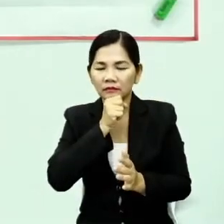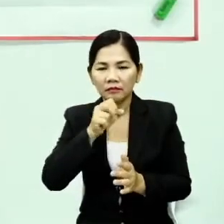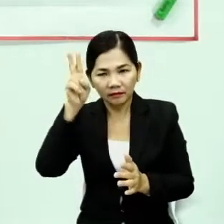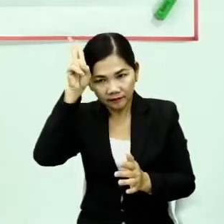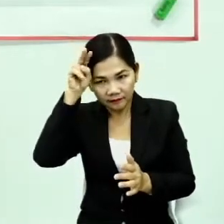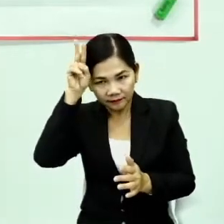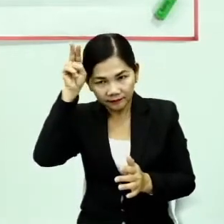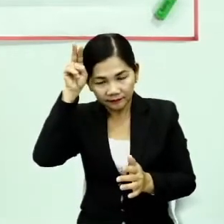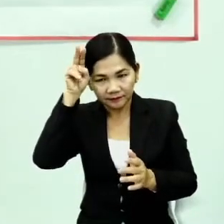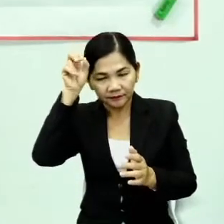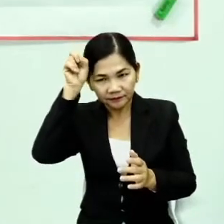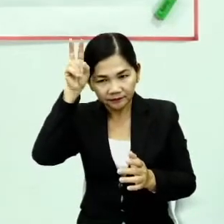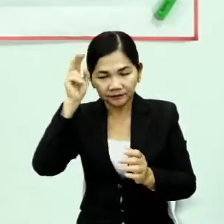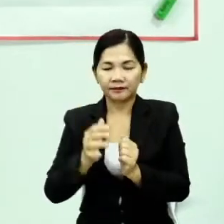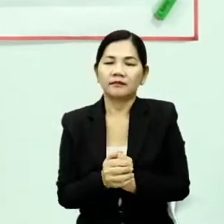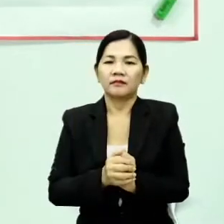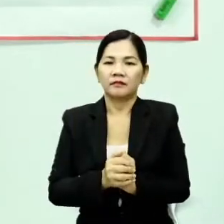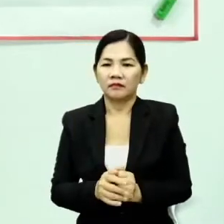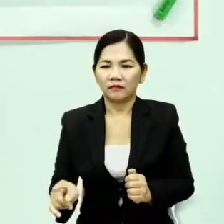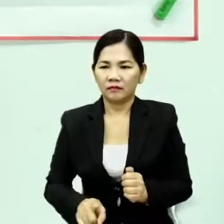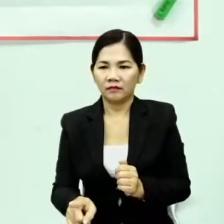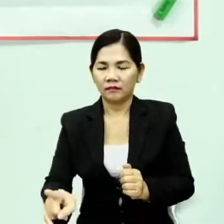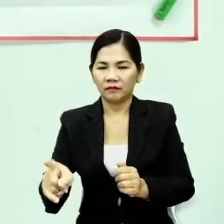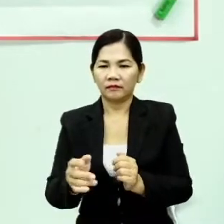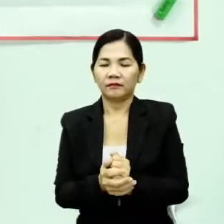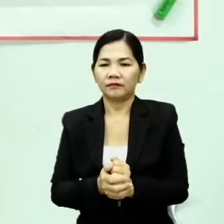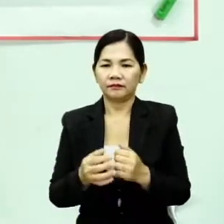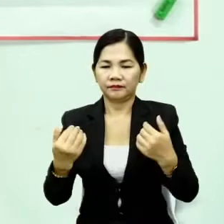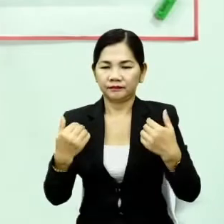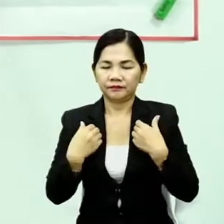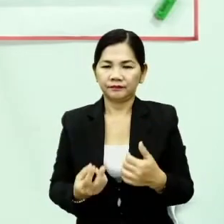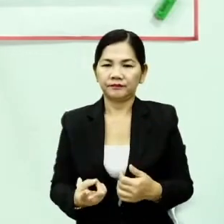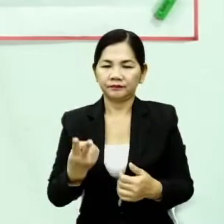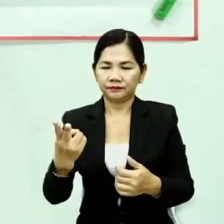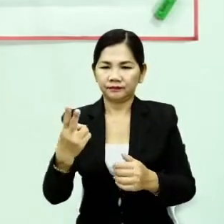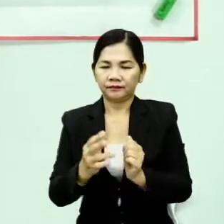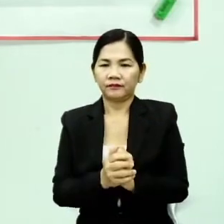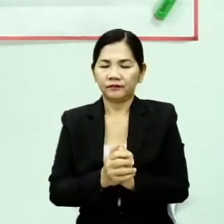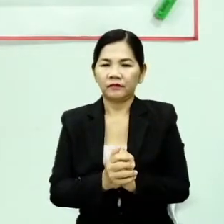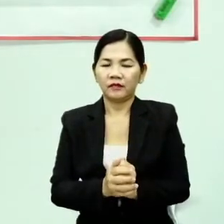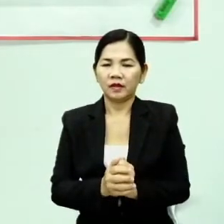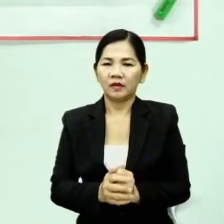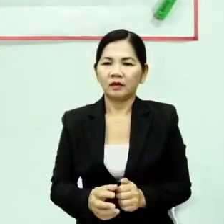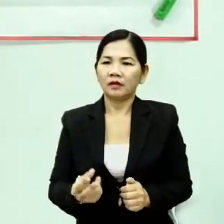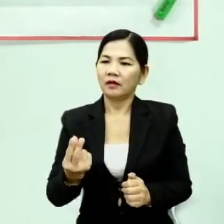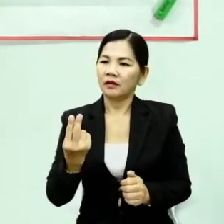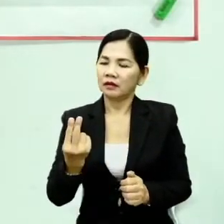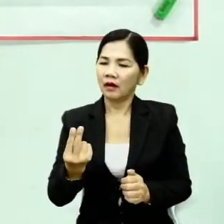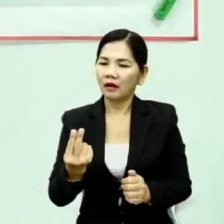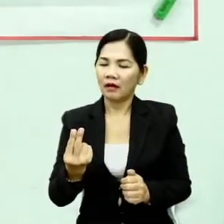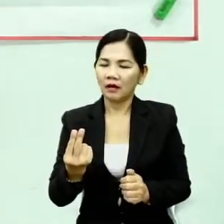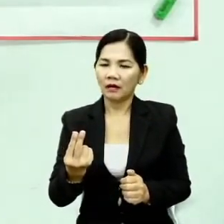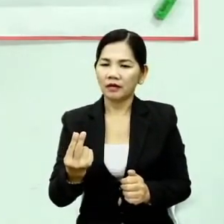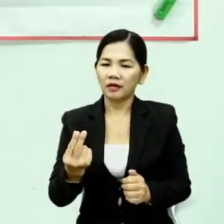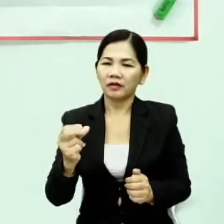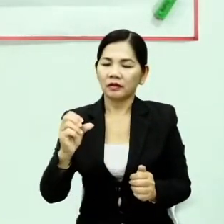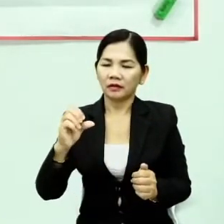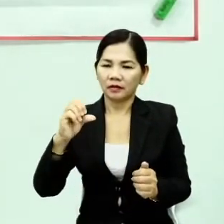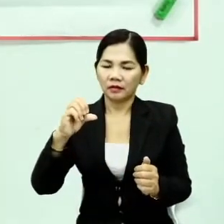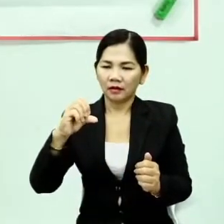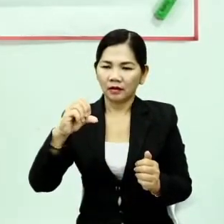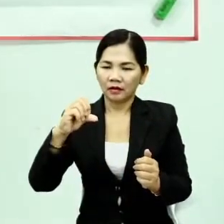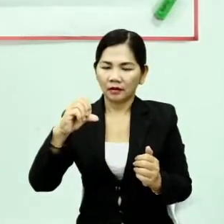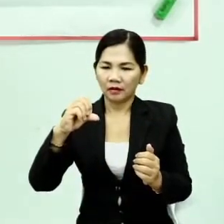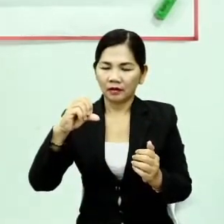chà lấy con mớ chà chùm phù sạt lún ở rưu lùm mún chà chùm nuôn phì nế cư miên sạt thlán chà nâng sạt tóc cài chà